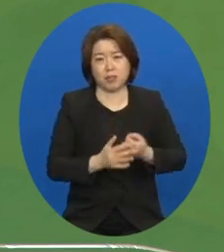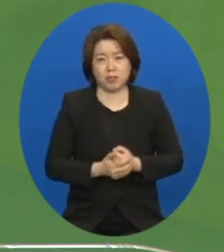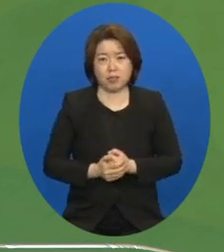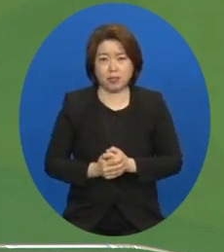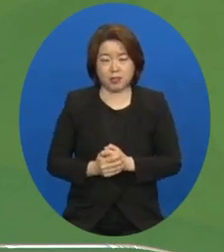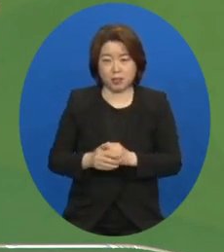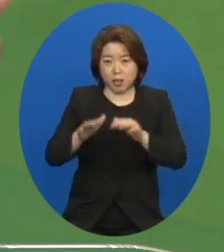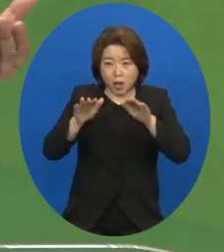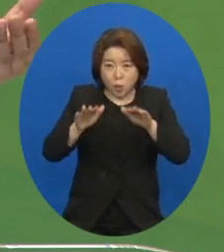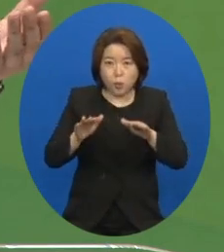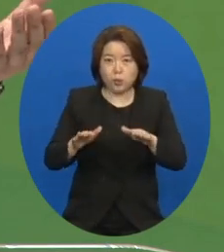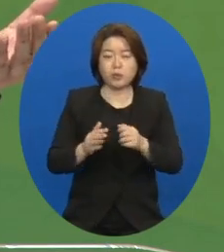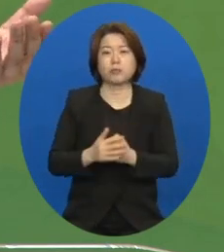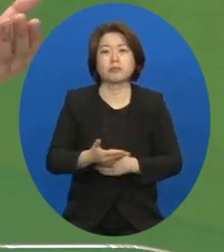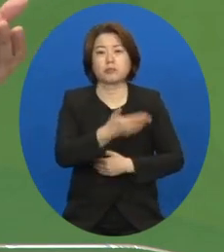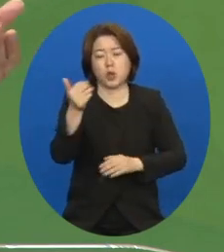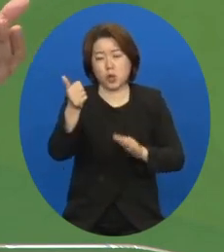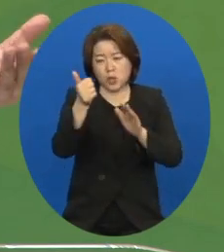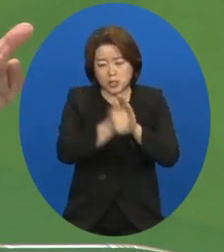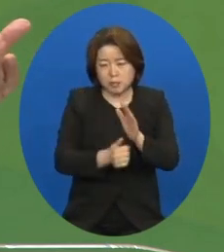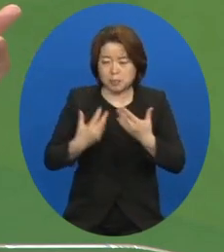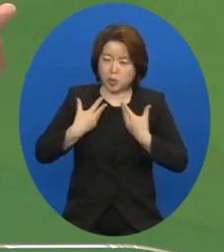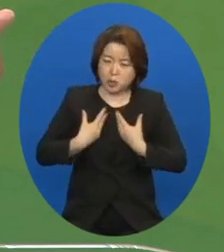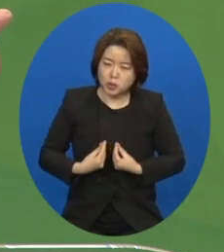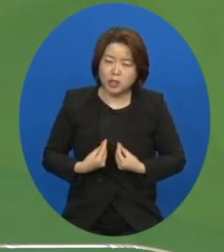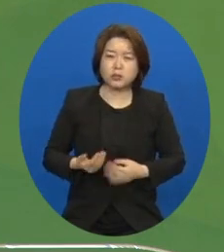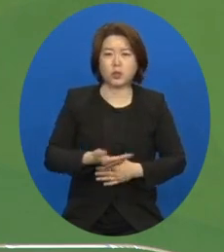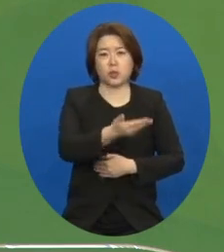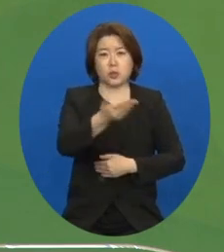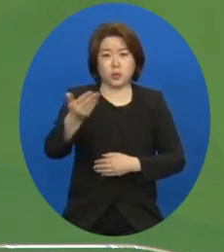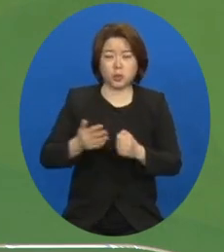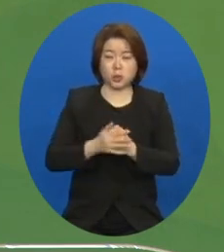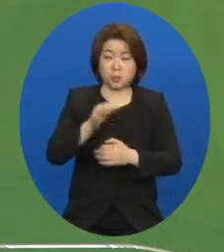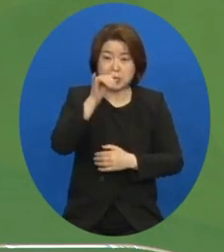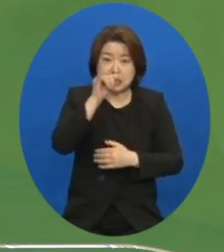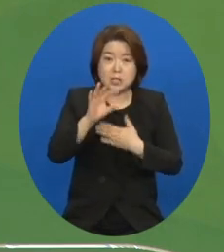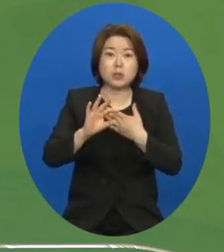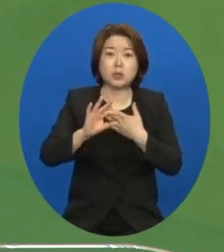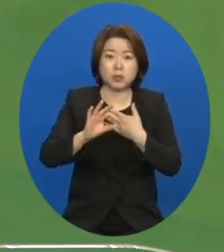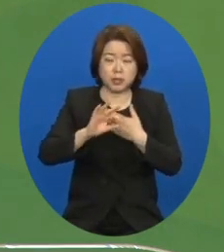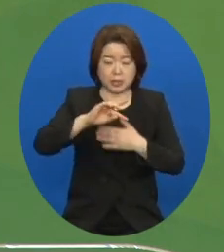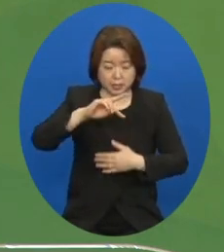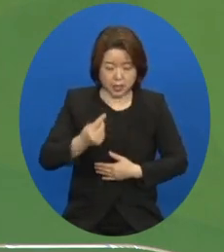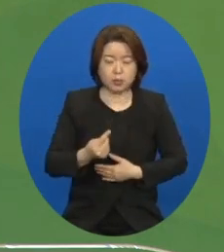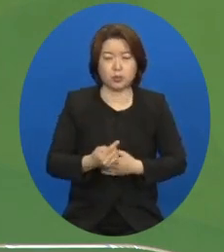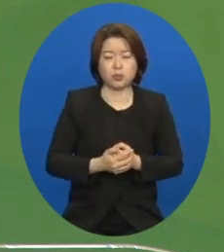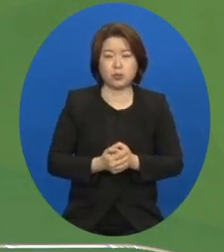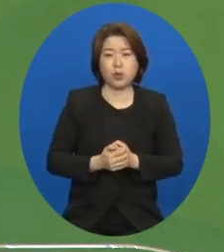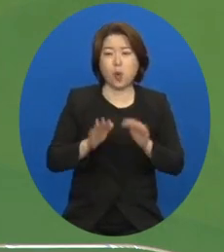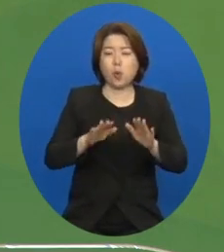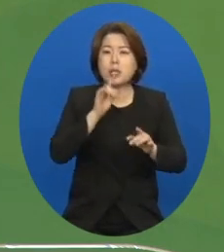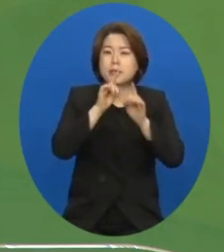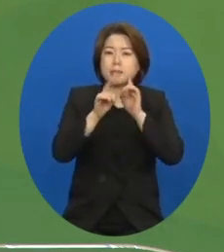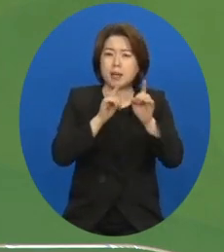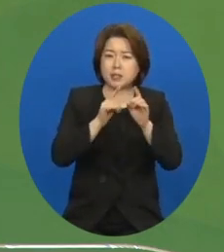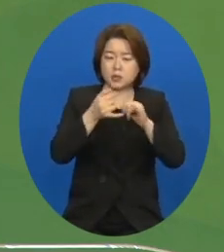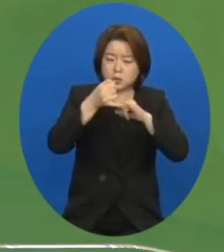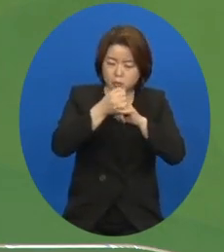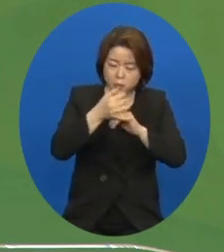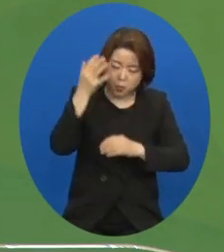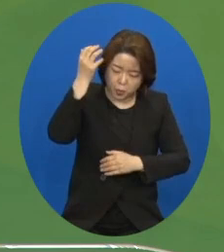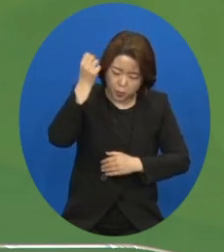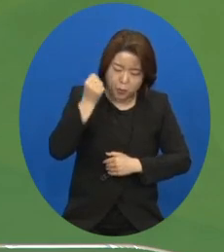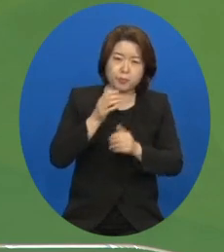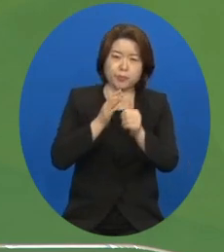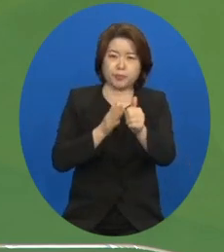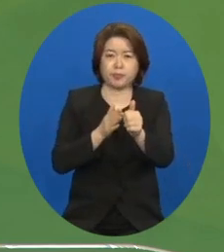거예요. 오늘 여러분 실패와 좌절이 여러분에게 혹시 있다 하더라도 오늘 이 말씀을 꼭